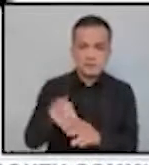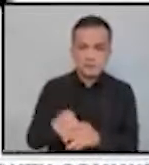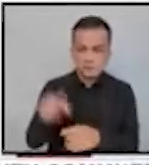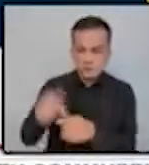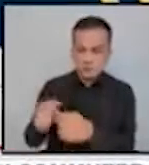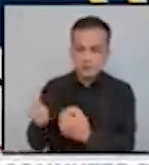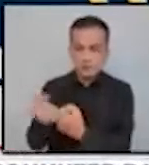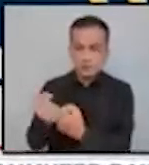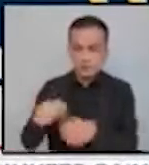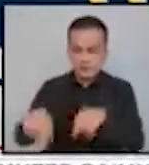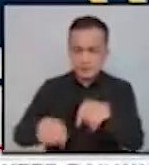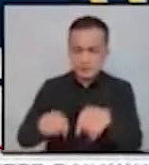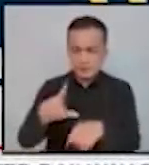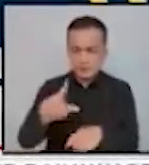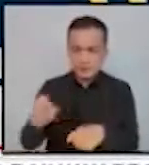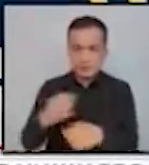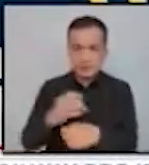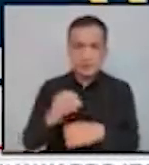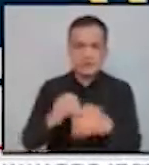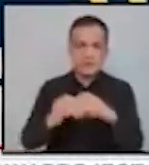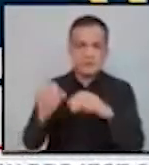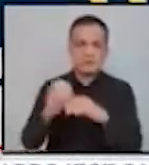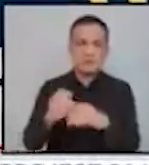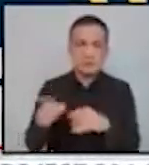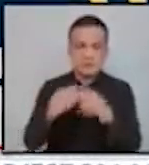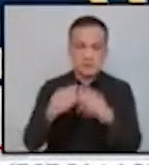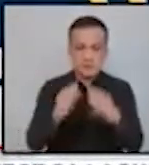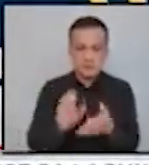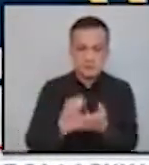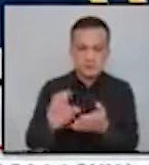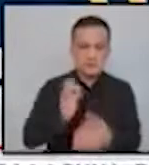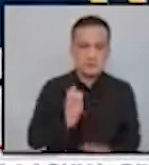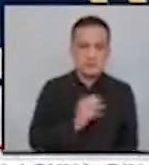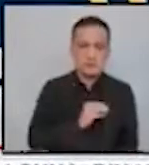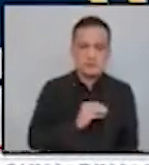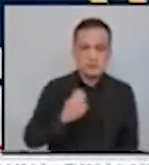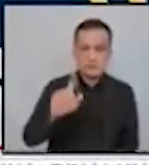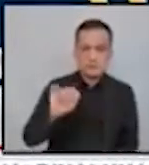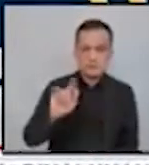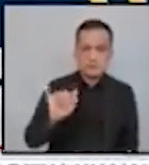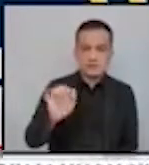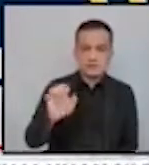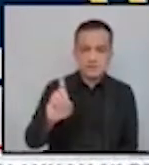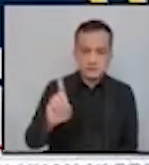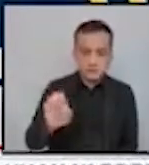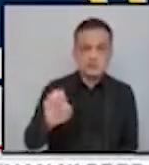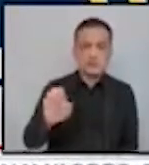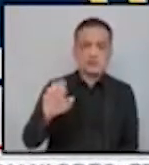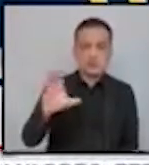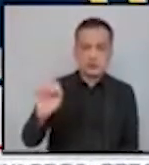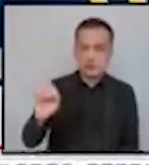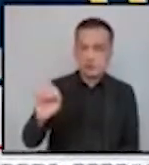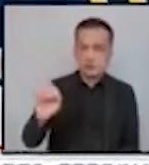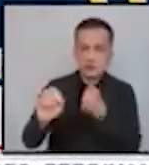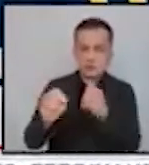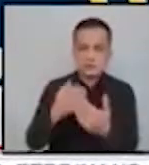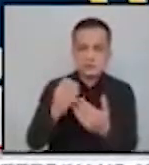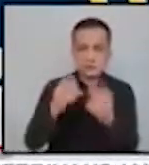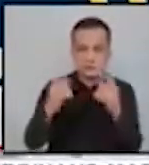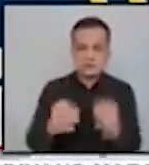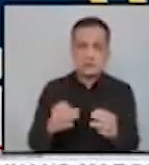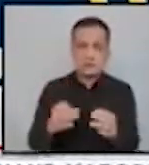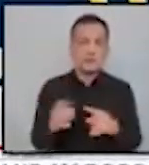construction. IK House Appropriations Committee Chairperson Elizal Deco, hindi naging madali ang desisyong ito, ngunit hindi rin